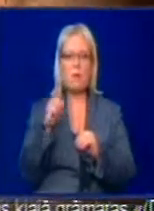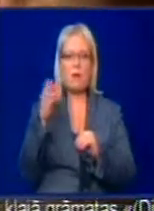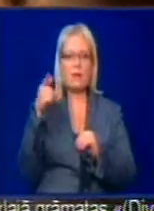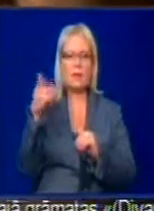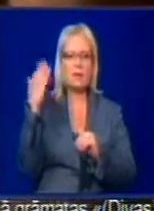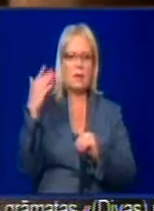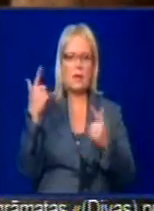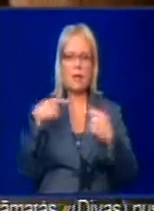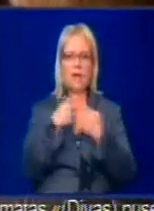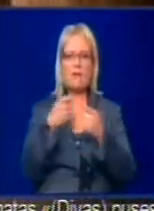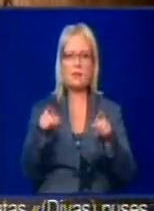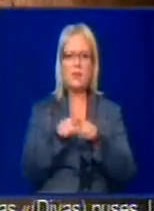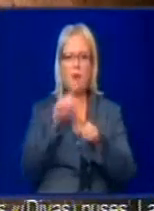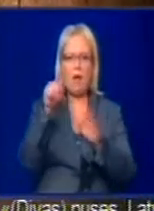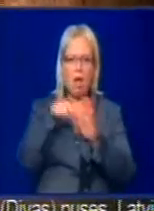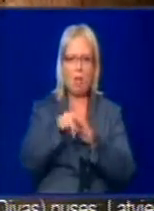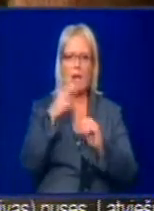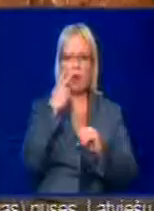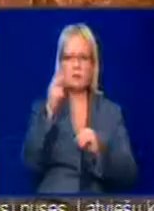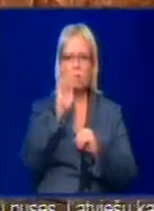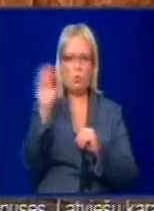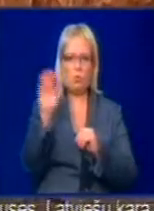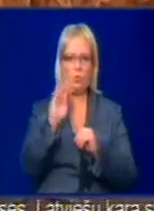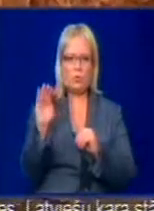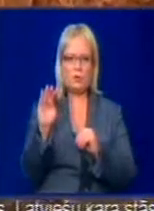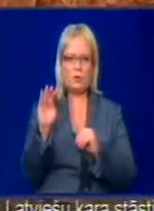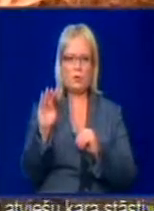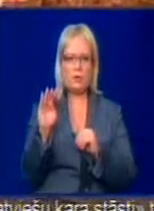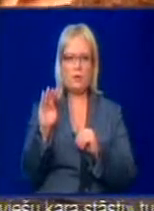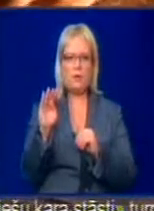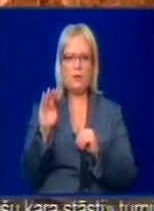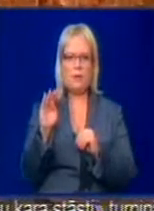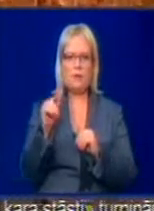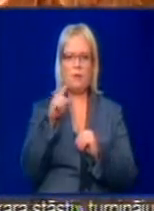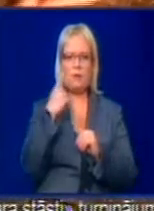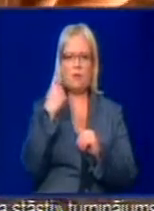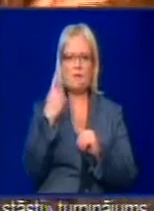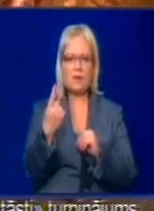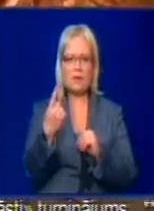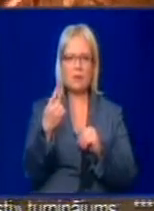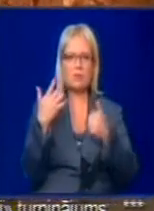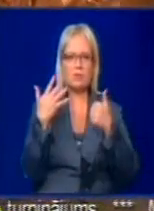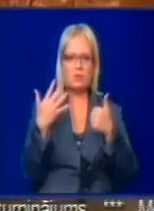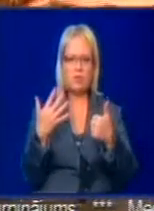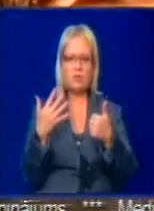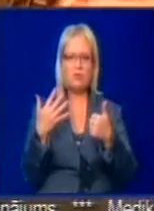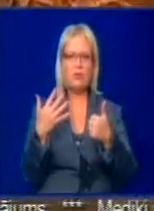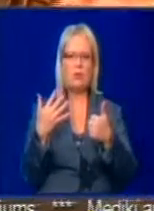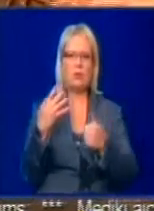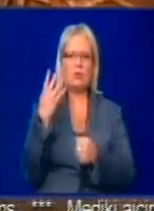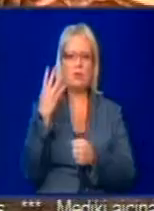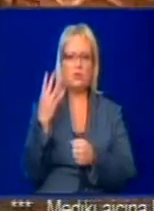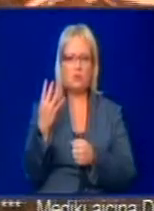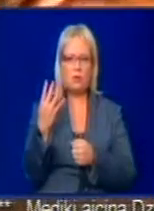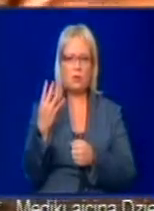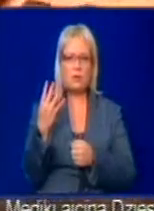seniem laikiem te vēsta arī alās redzamie uzraksti. Zeusens sanāk. Un 1, 6,